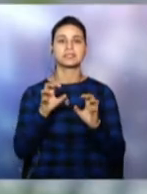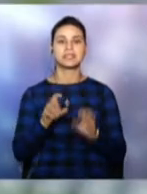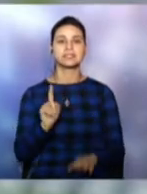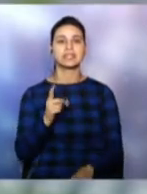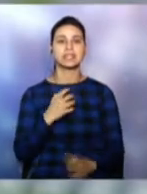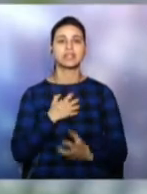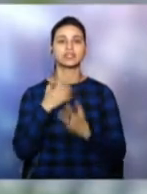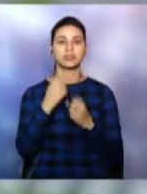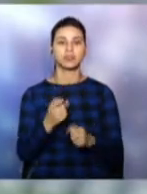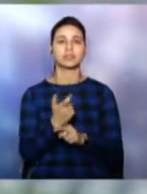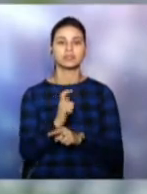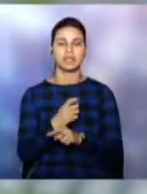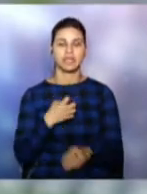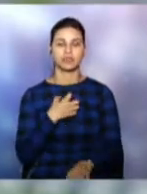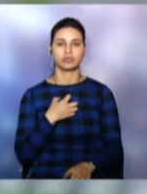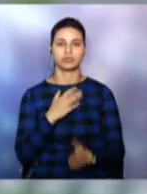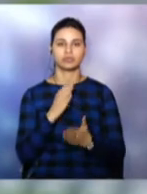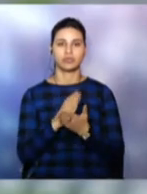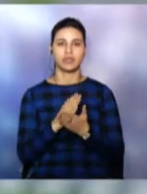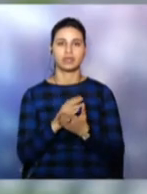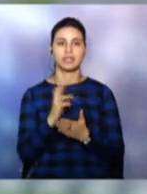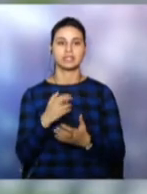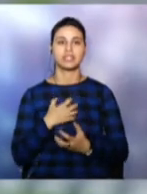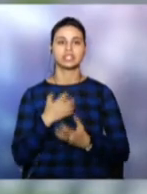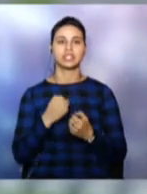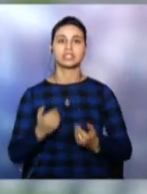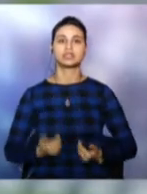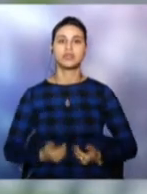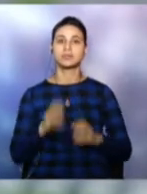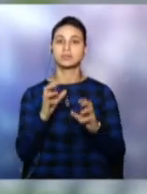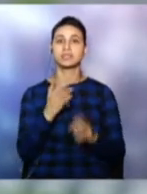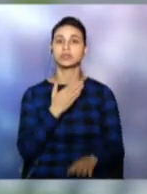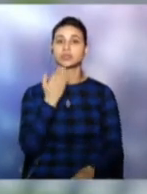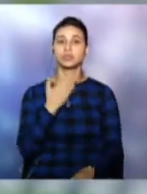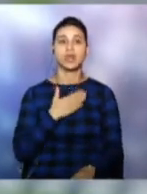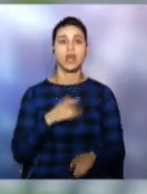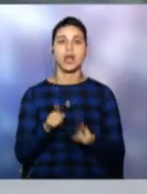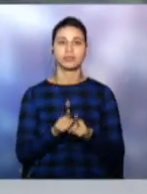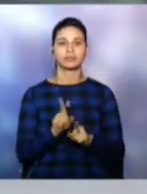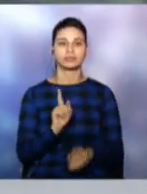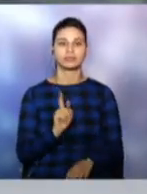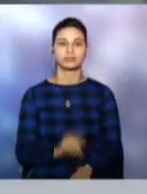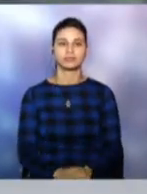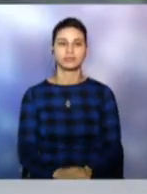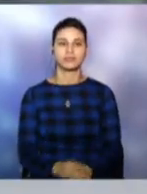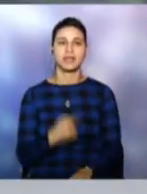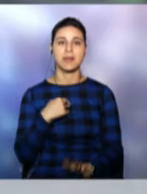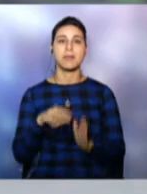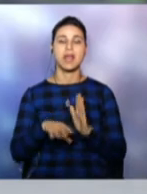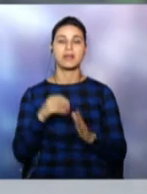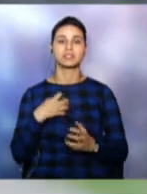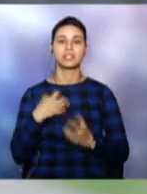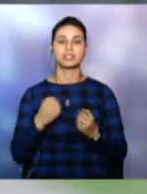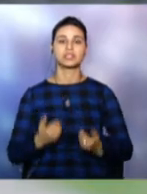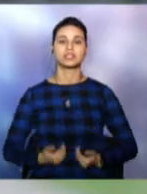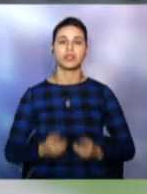რადგან ჯანმრთელობა ძალიან მნიშვნელოვანია ადამიანისთვის და ჯანსაღი ცხოვრების წესი რომ არა, ამდენი ხანი ჩვენ არ ვიქნებოდით. მე ავირჩიე ჯანსაღი ცხოვრების